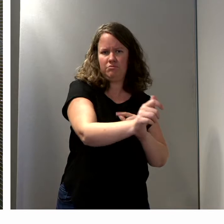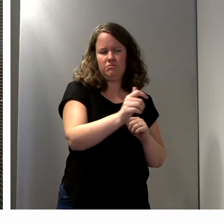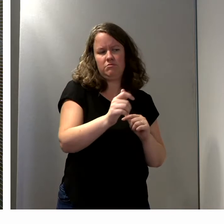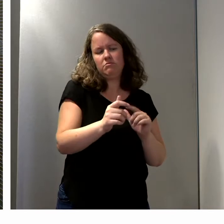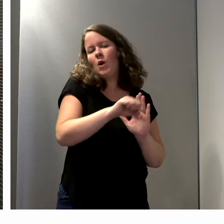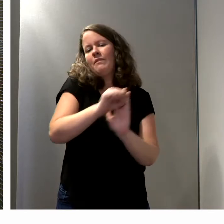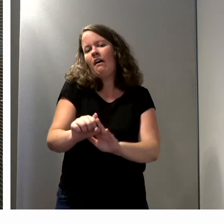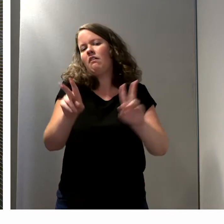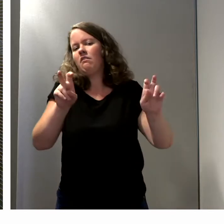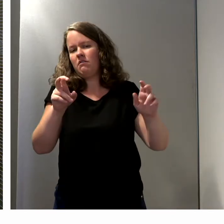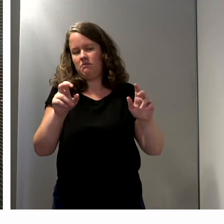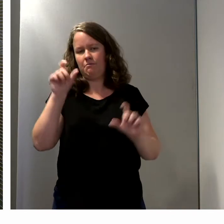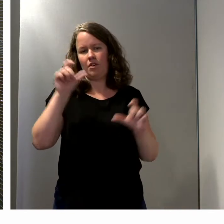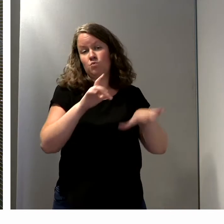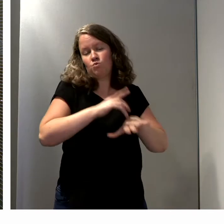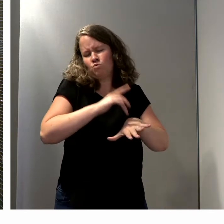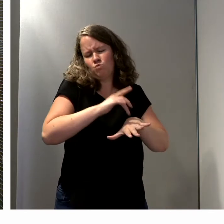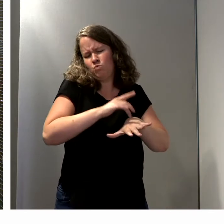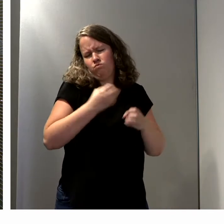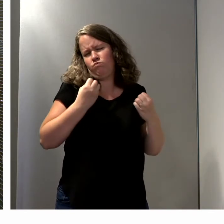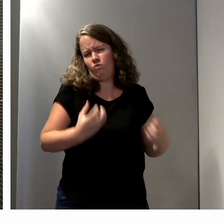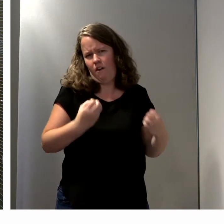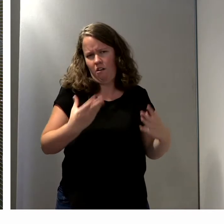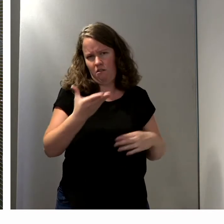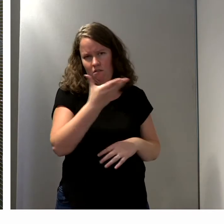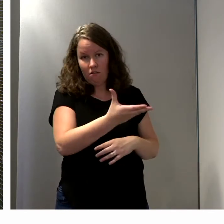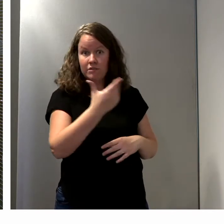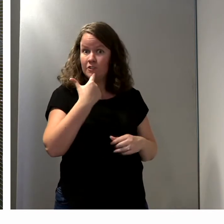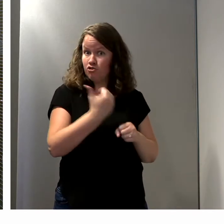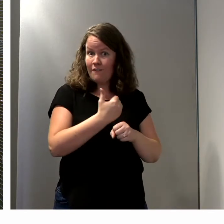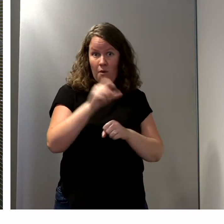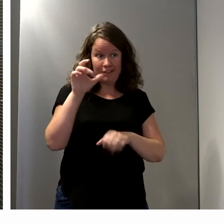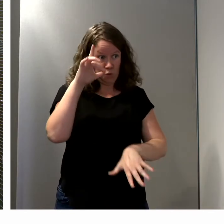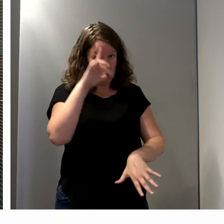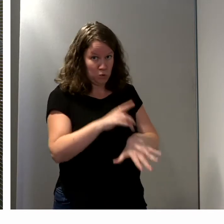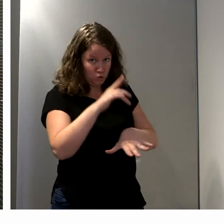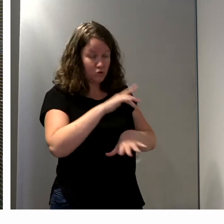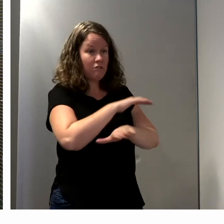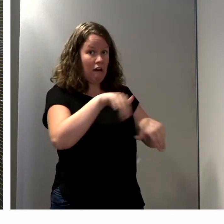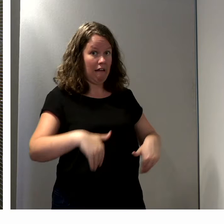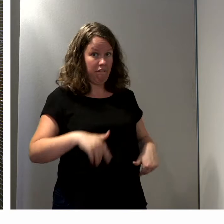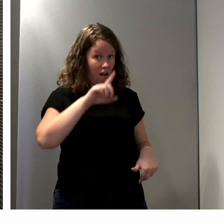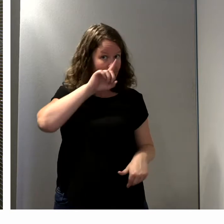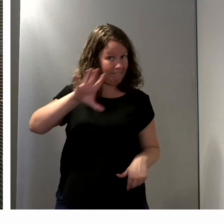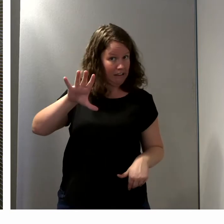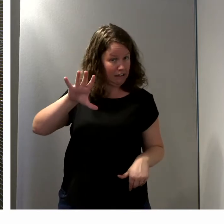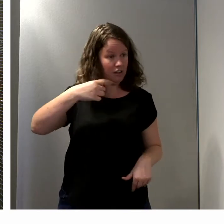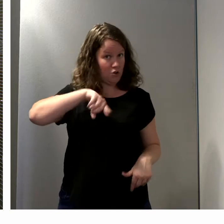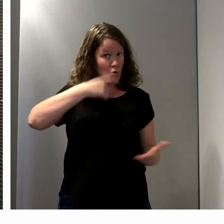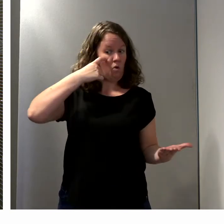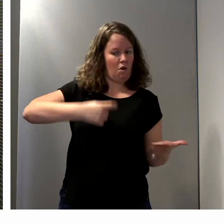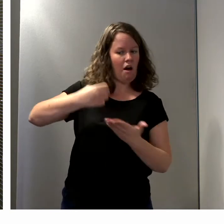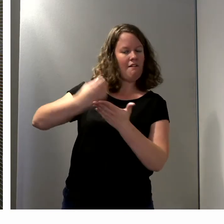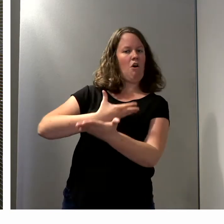utilisées. Ça permet au ministère, sur chacune de ces démarches, de voir à chaud quels sont les retours, quels sont les blocages. Est-ce qu'ils se sont fait